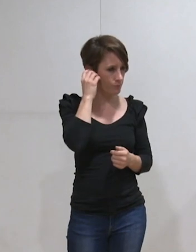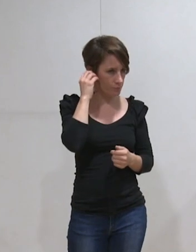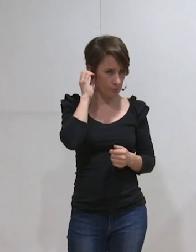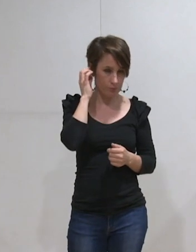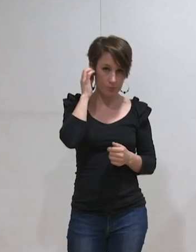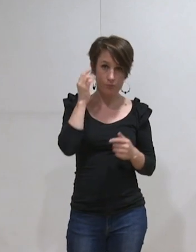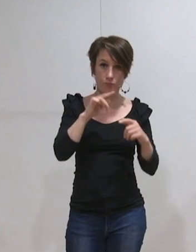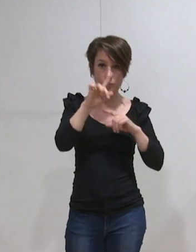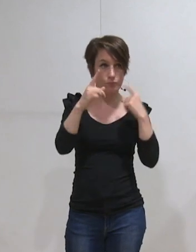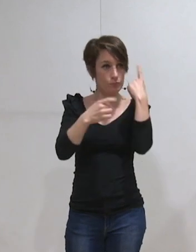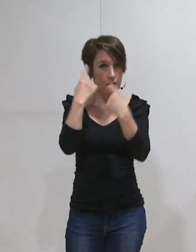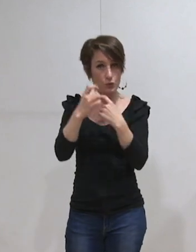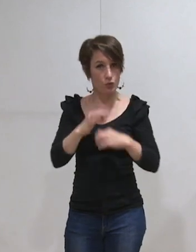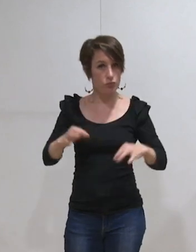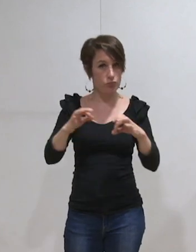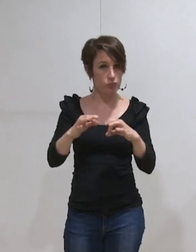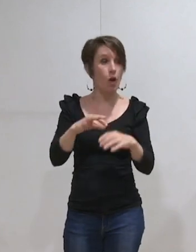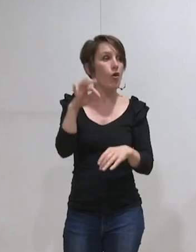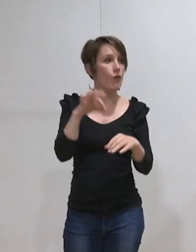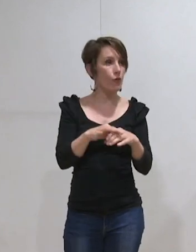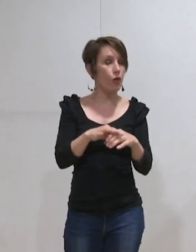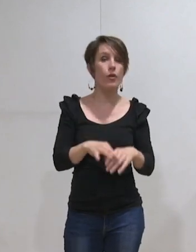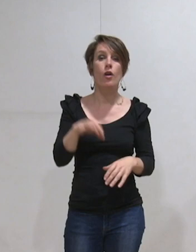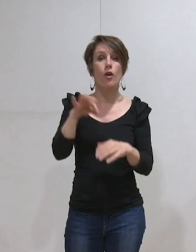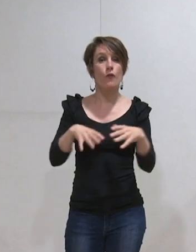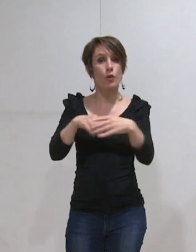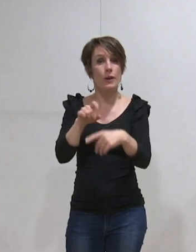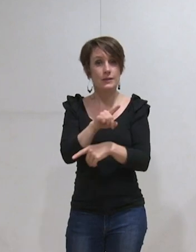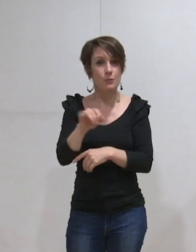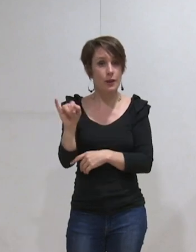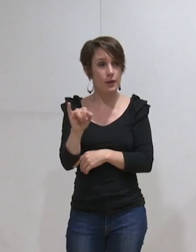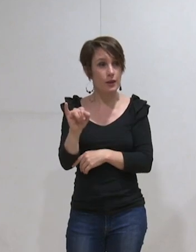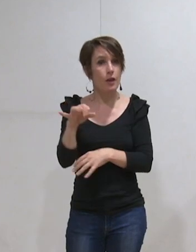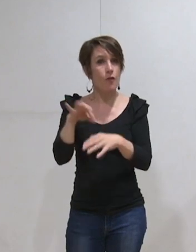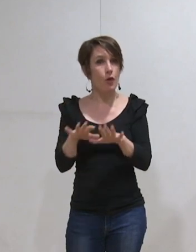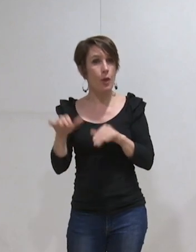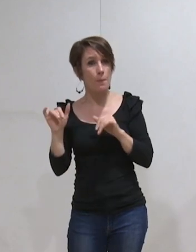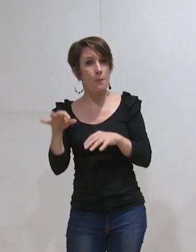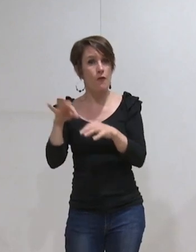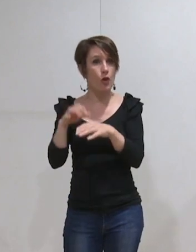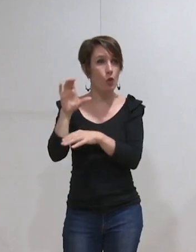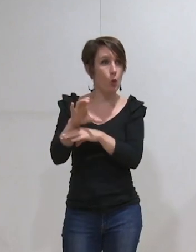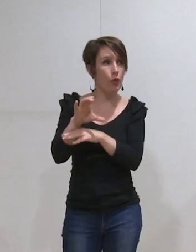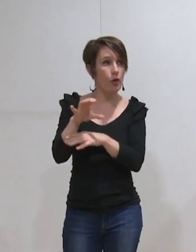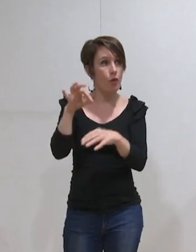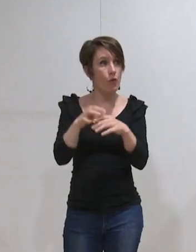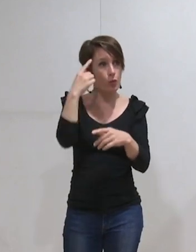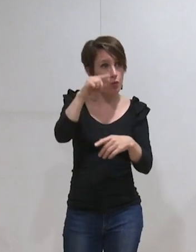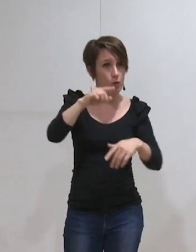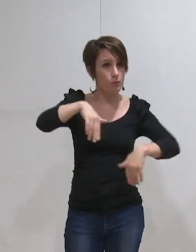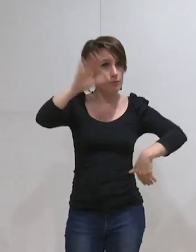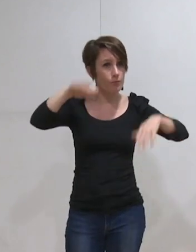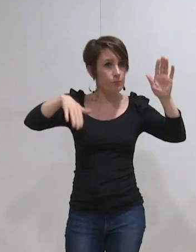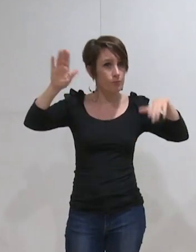non je la mets au voix qui ne prend pas part au vote qui s'abstient qui vote contre qui vote